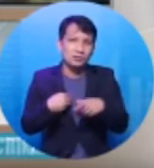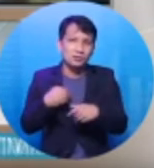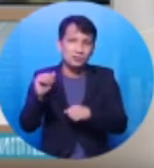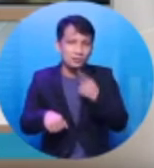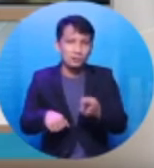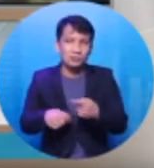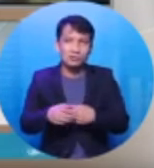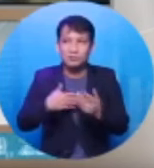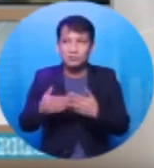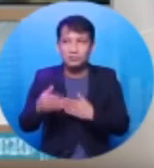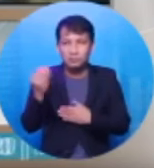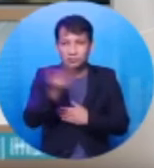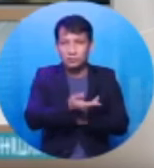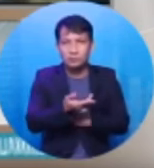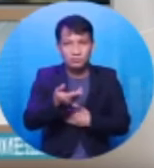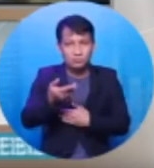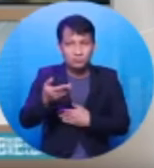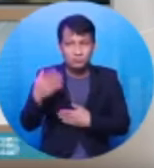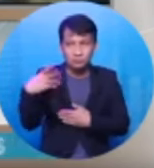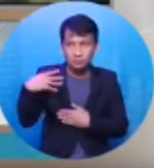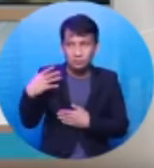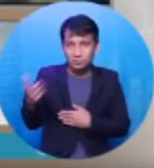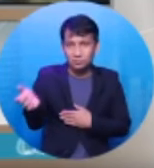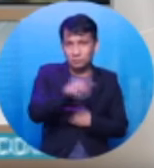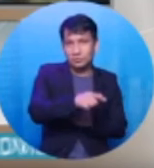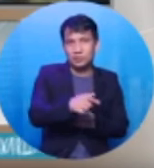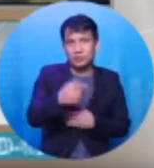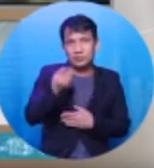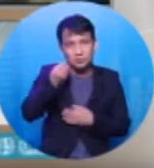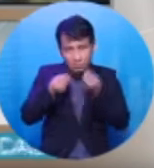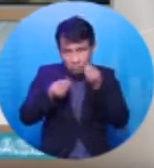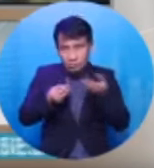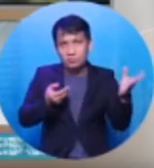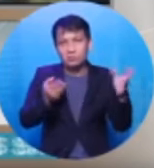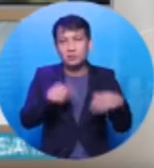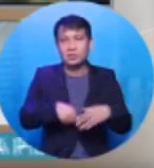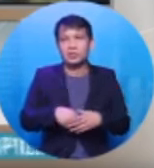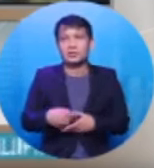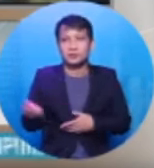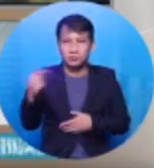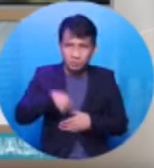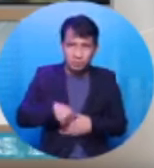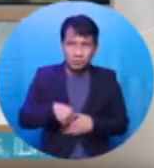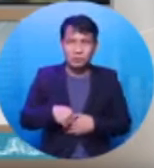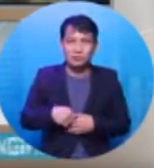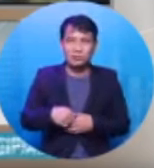ng araw. Kung inaantay niya kung kailan uwi si Jundrel sa kanya, kung kailan uwi sa amin,